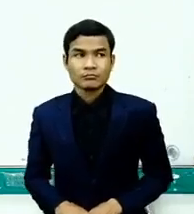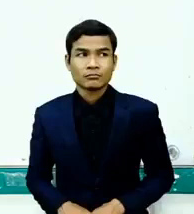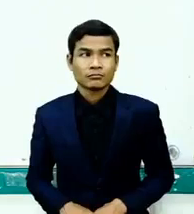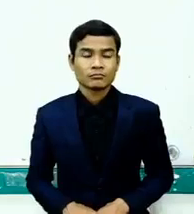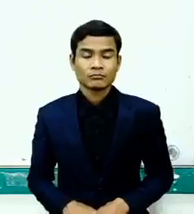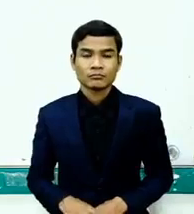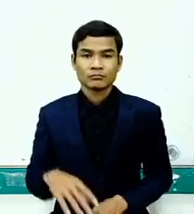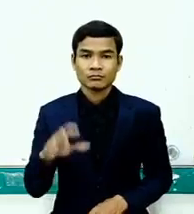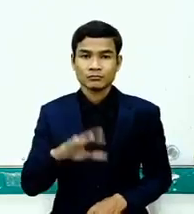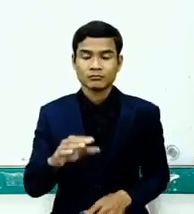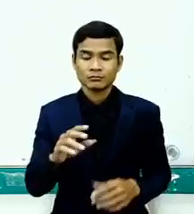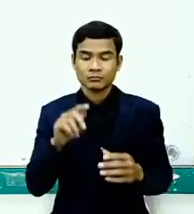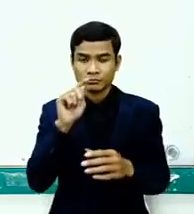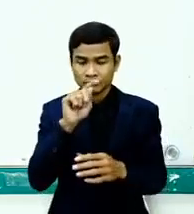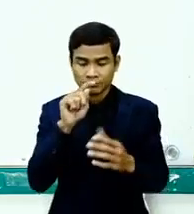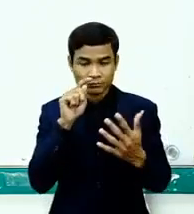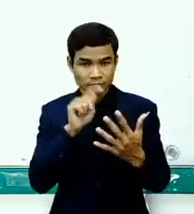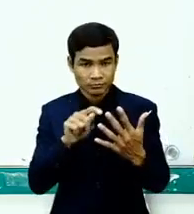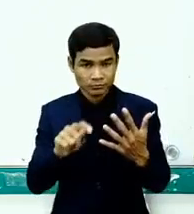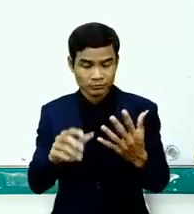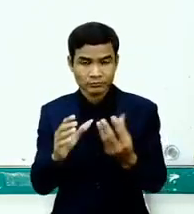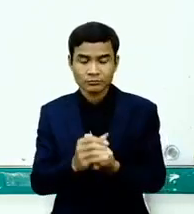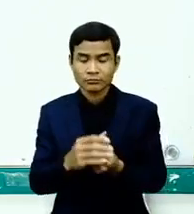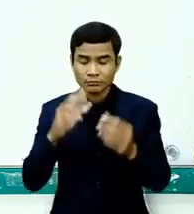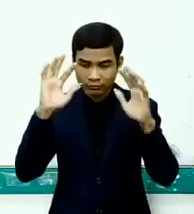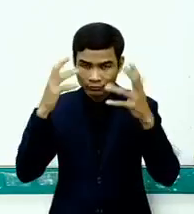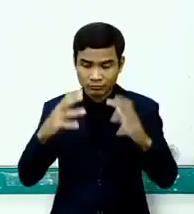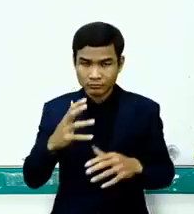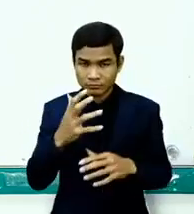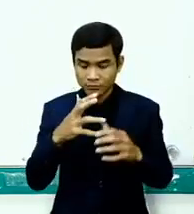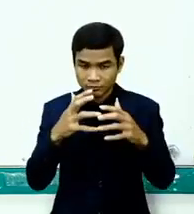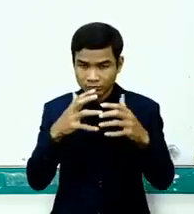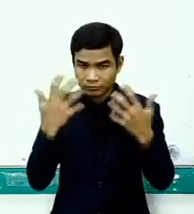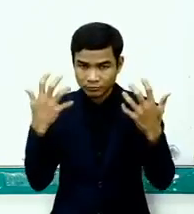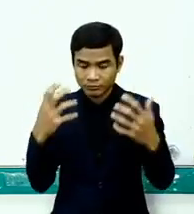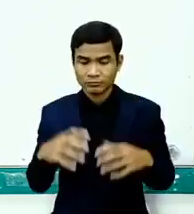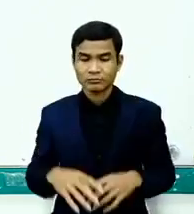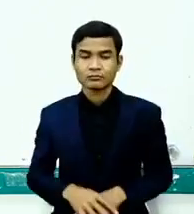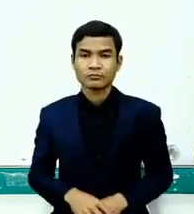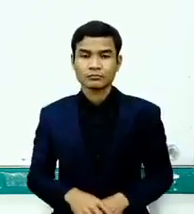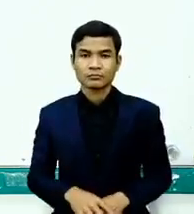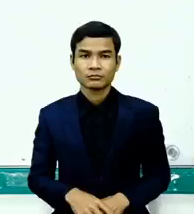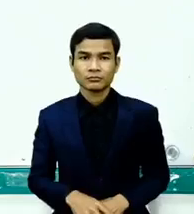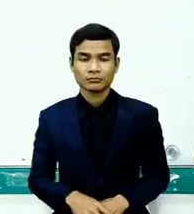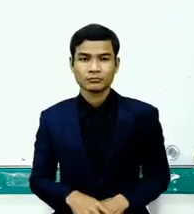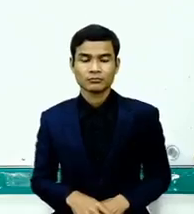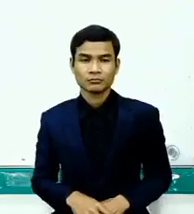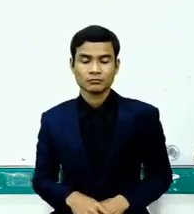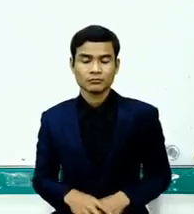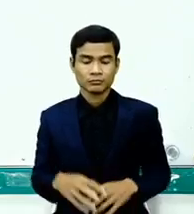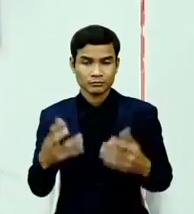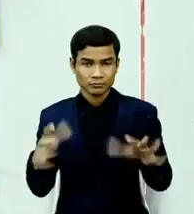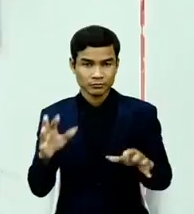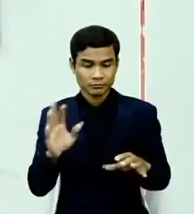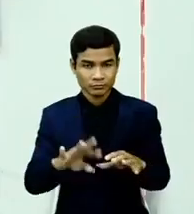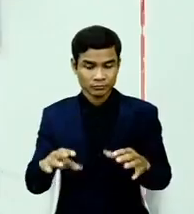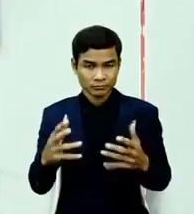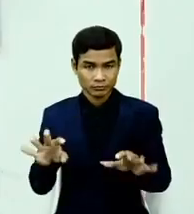ចាកូនរាប់ចំនួនសត្វតោណាកូនណារួចរាល់ហើយ